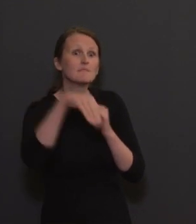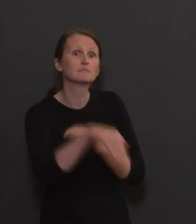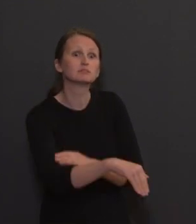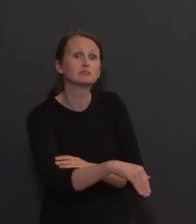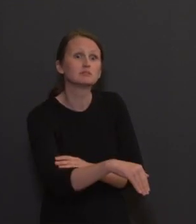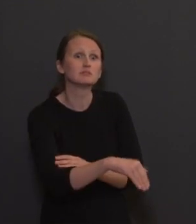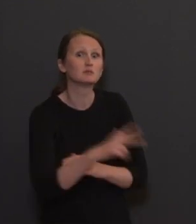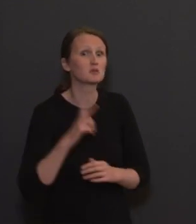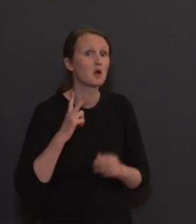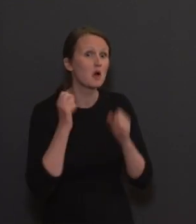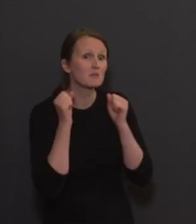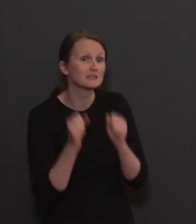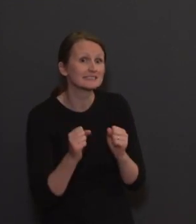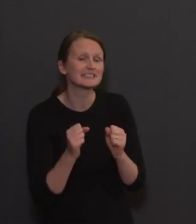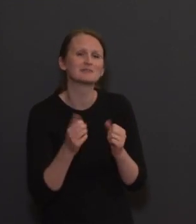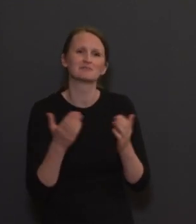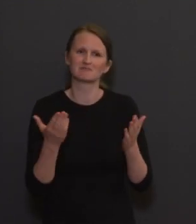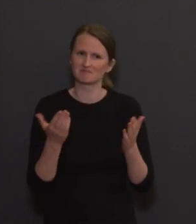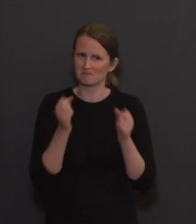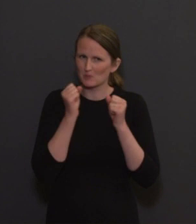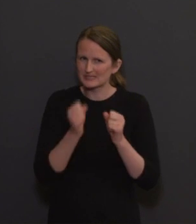moitié ou de la fin de cette semaine.